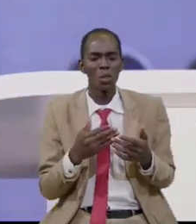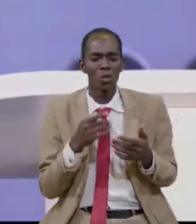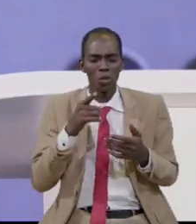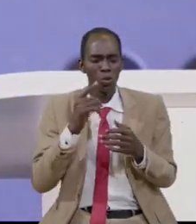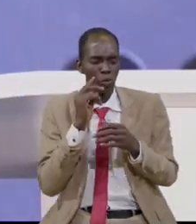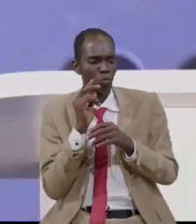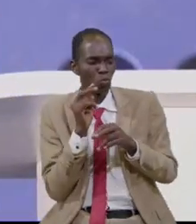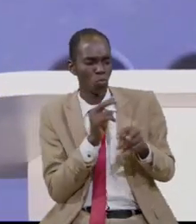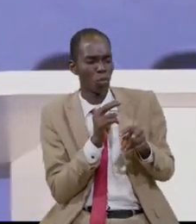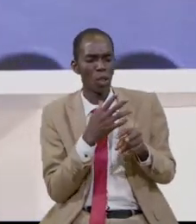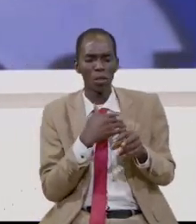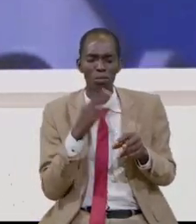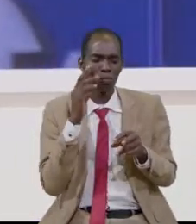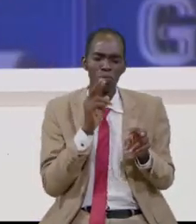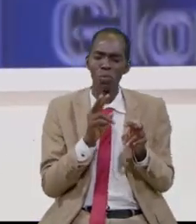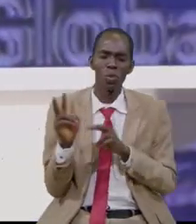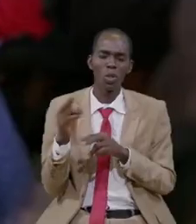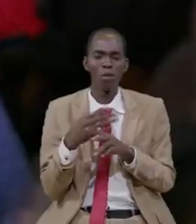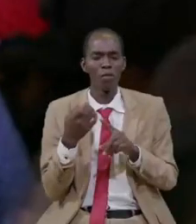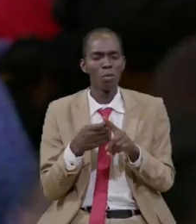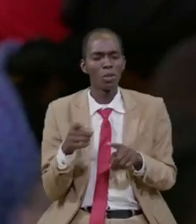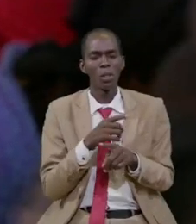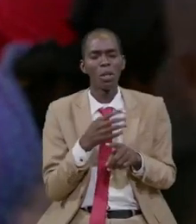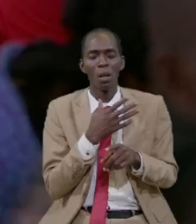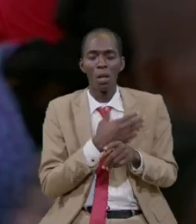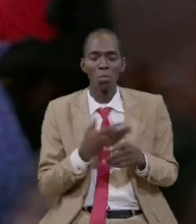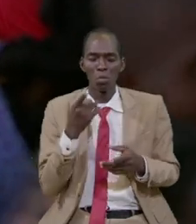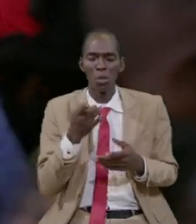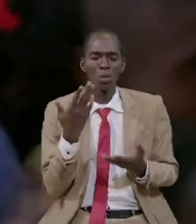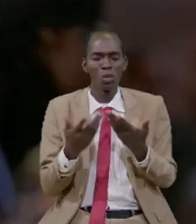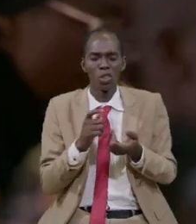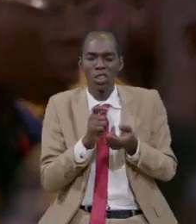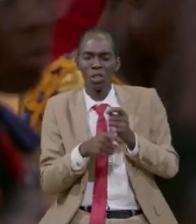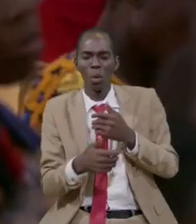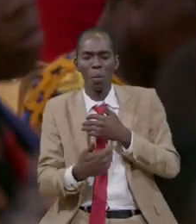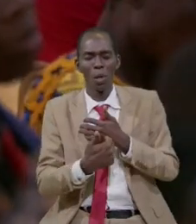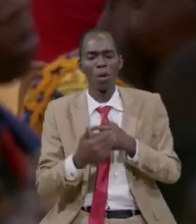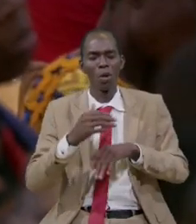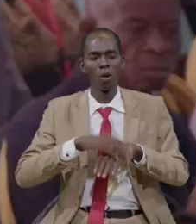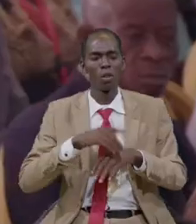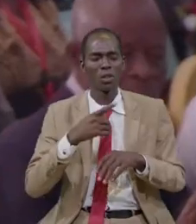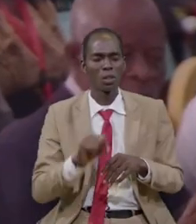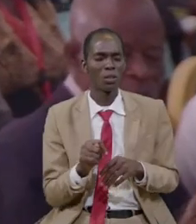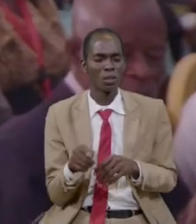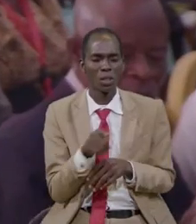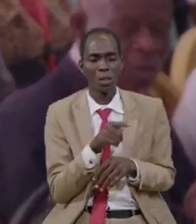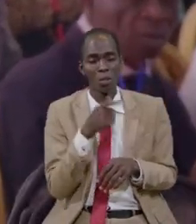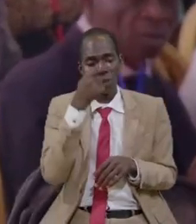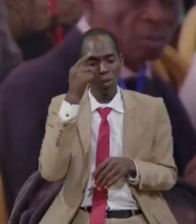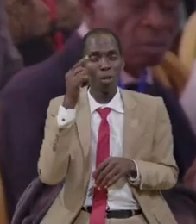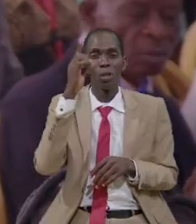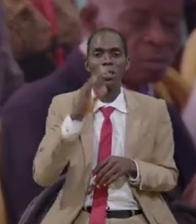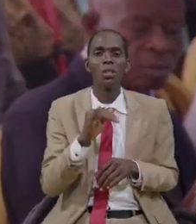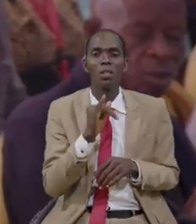vos regards de cette personne et vous pouvez même le tourner le dos. parce que Dieu est maintenant derrière